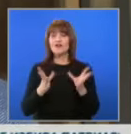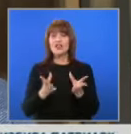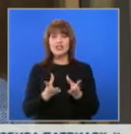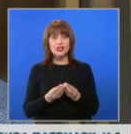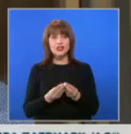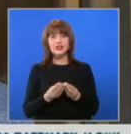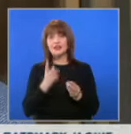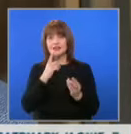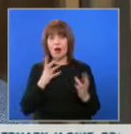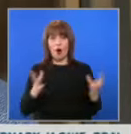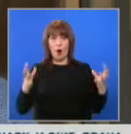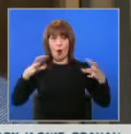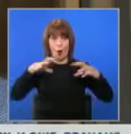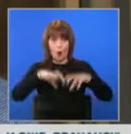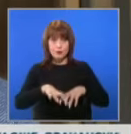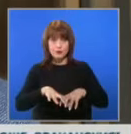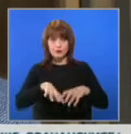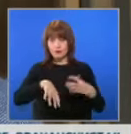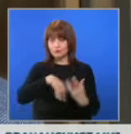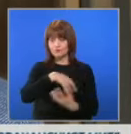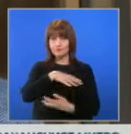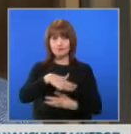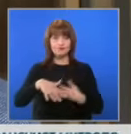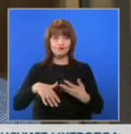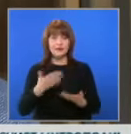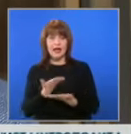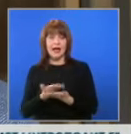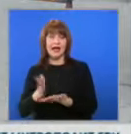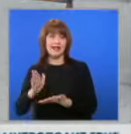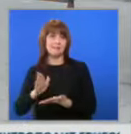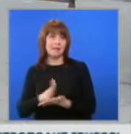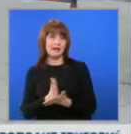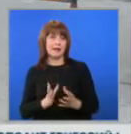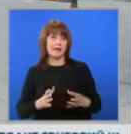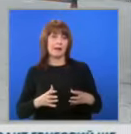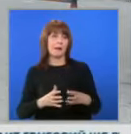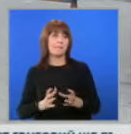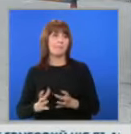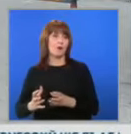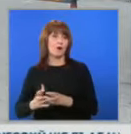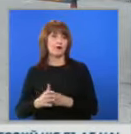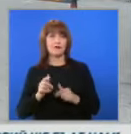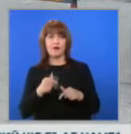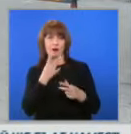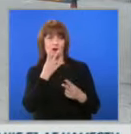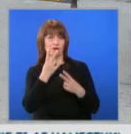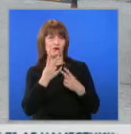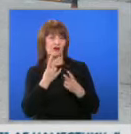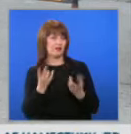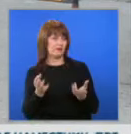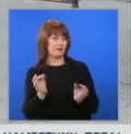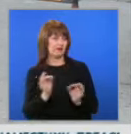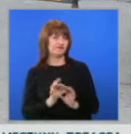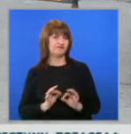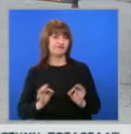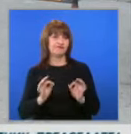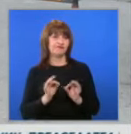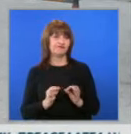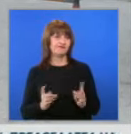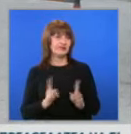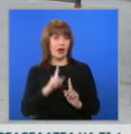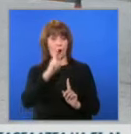са в кюпа, както се казва, разпределиха порциите за пореден път. Това, което наблюдаваме, е изключителен фарс, който е унизителен за